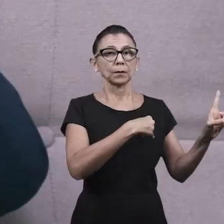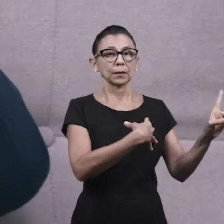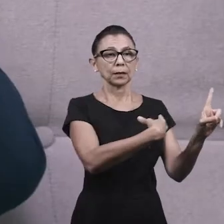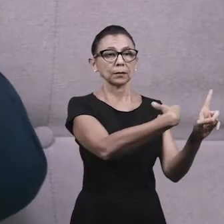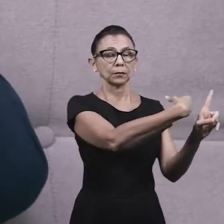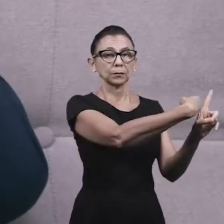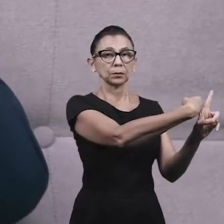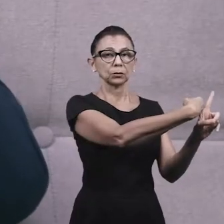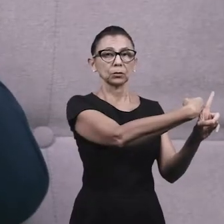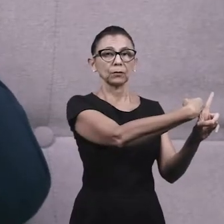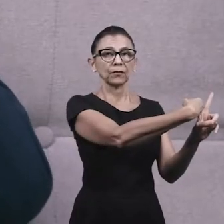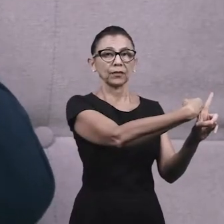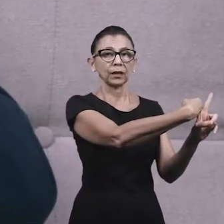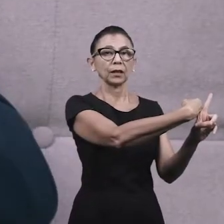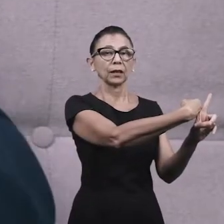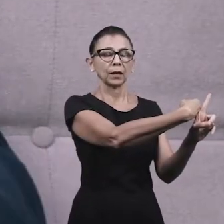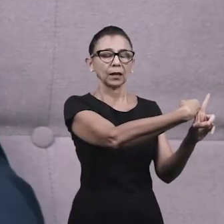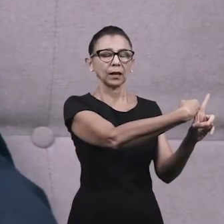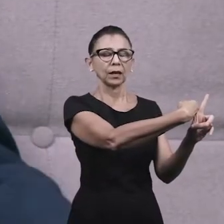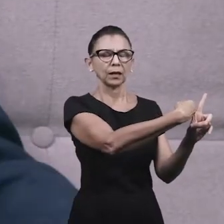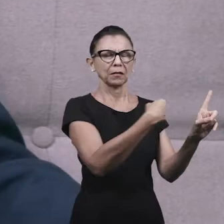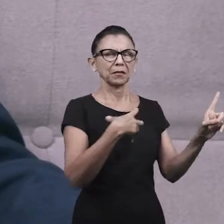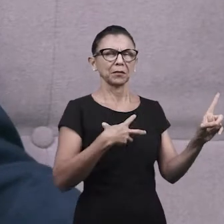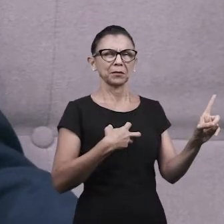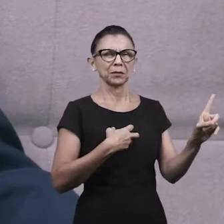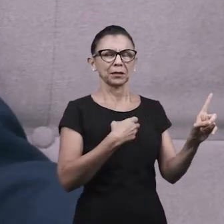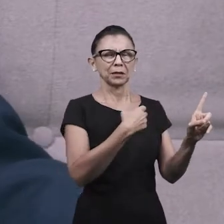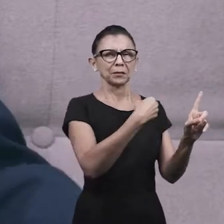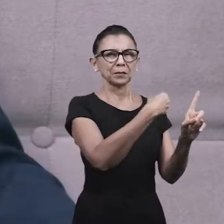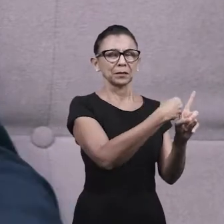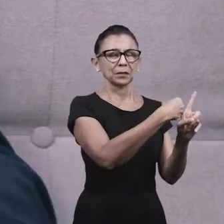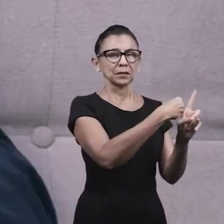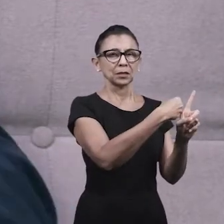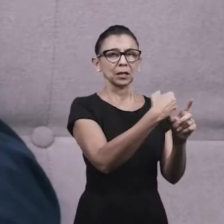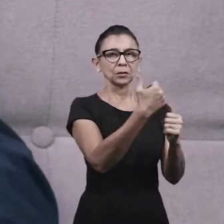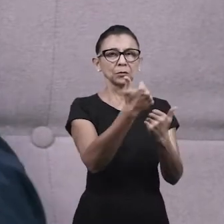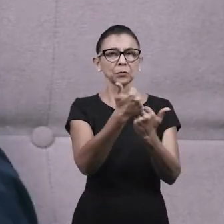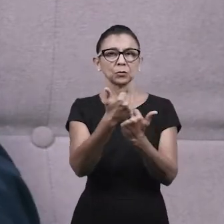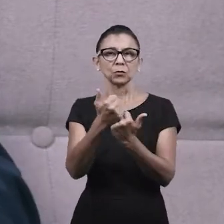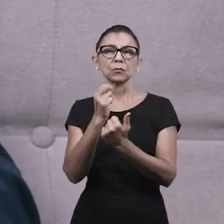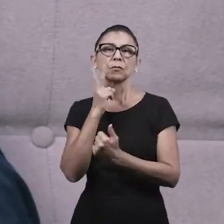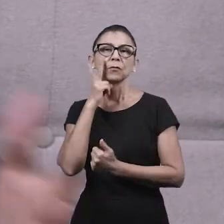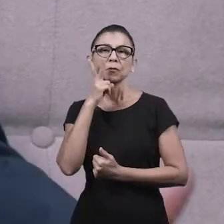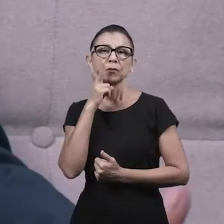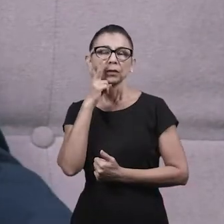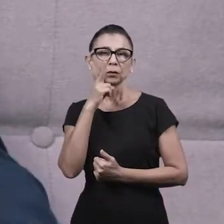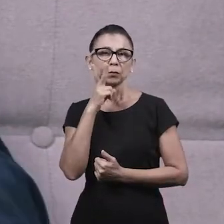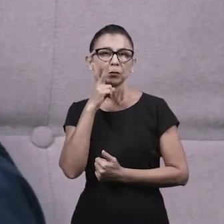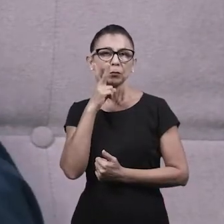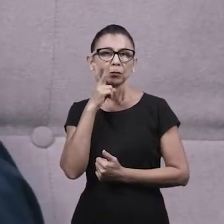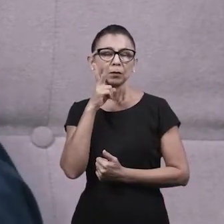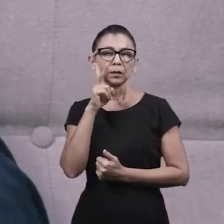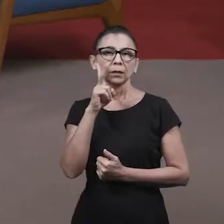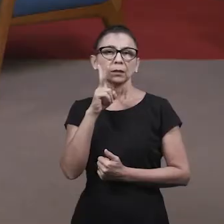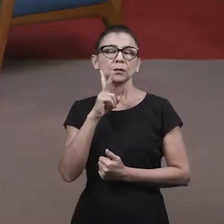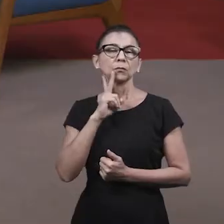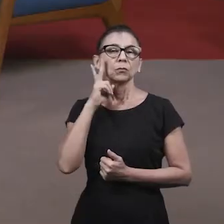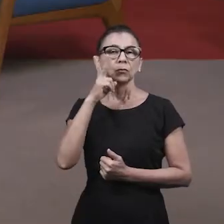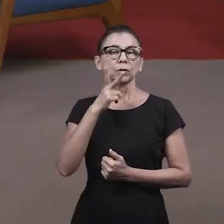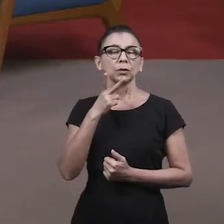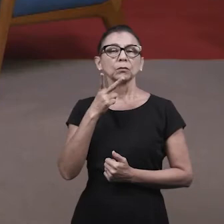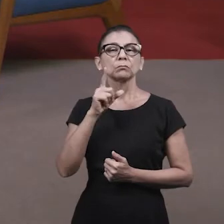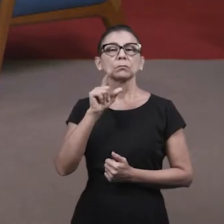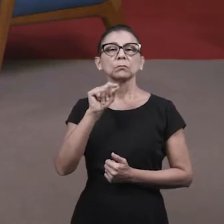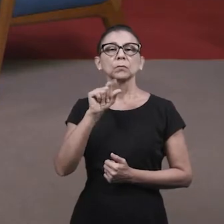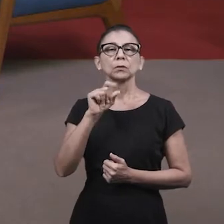subir au jet de la croix du calvaire. Et à la place de la souffrance, de l'amertume, il nous a donné le vin,